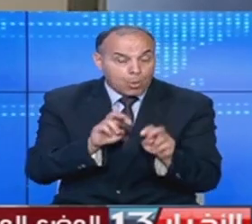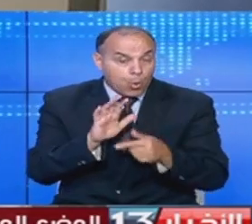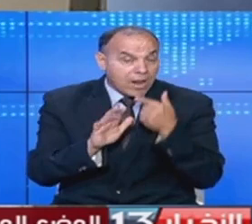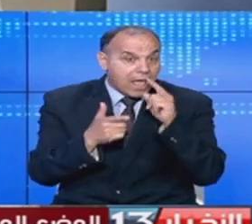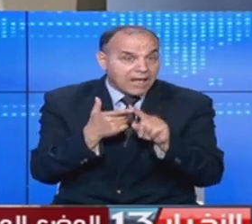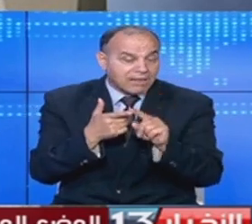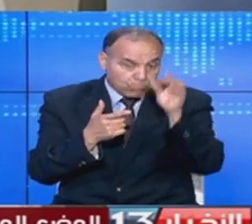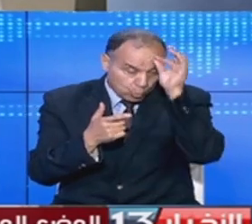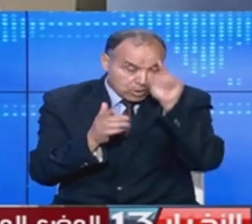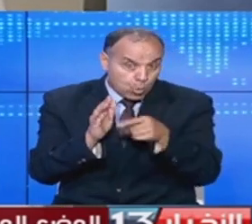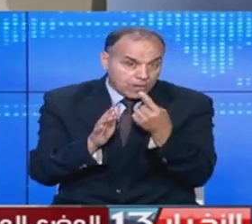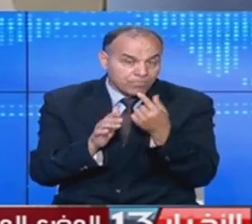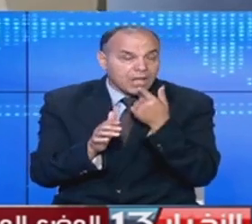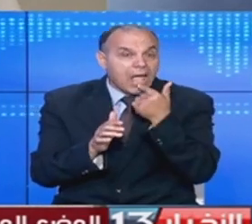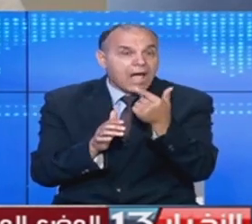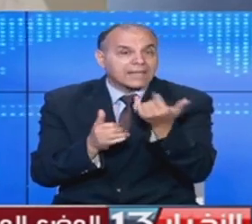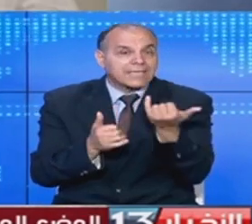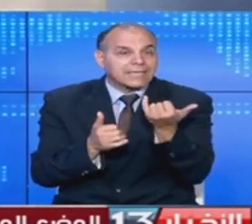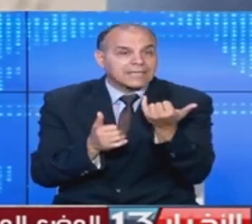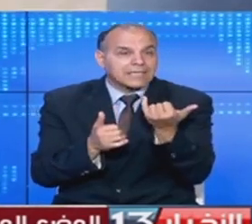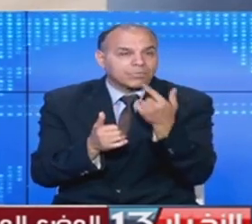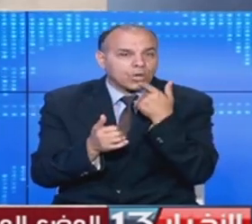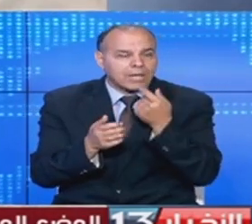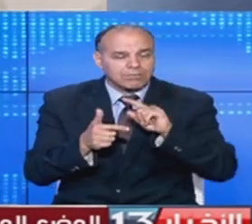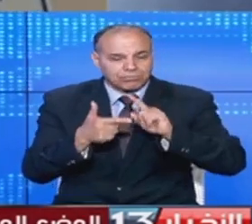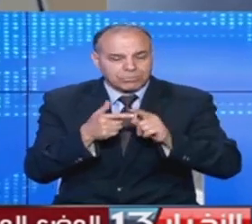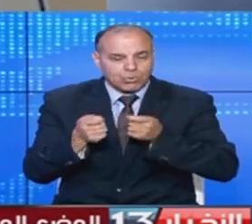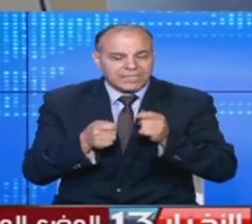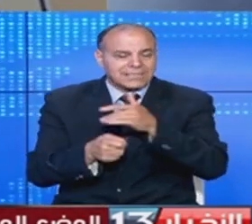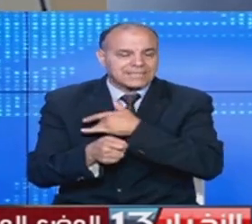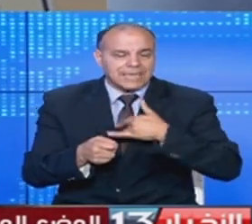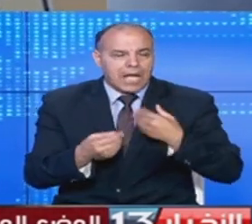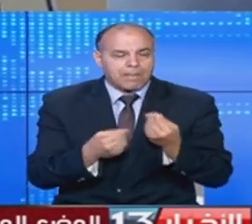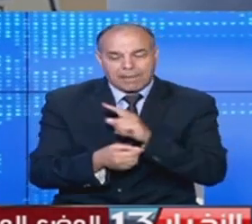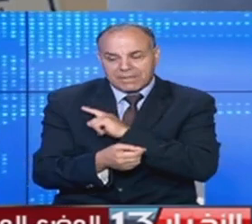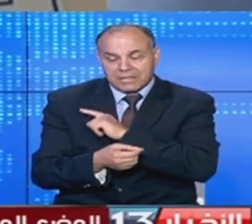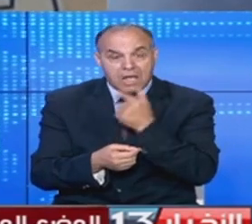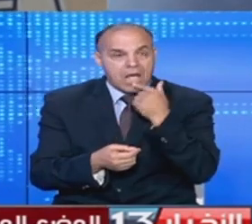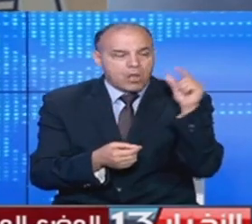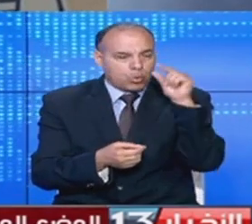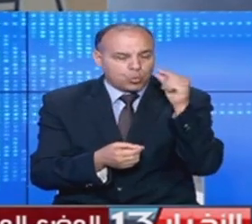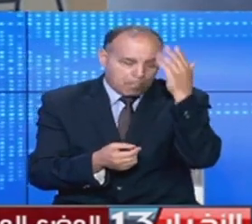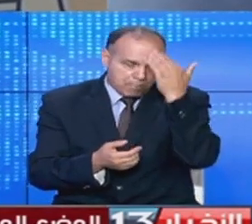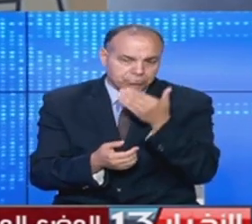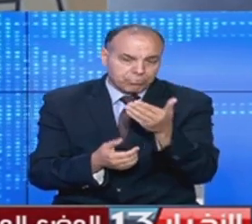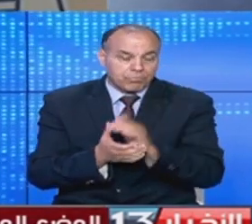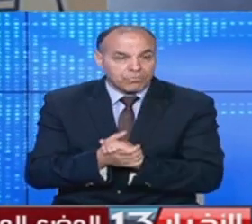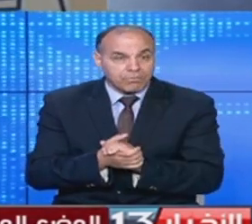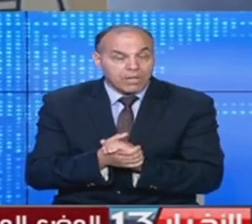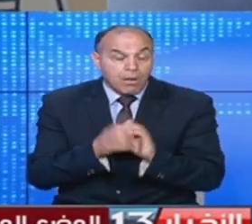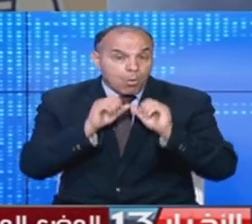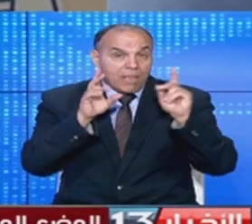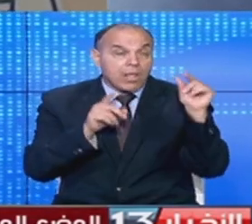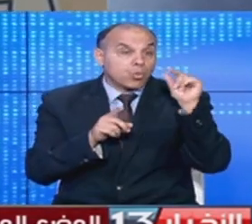من نوعها في تونس، وفق ما ذكره كاهية مدير الصحة الأساسية بمدنين الدكتور زيد العنز. كما